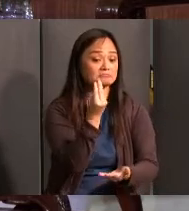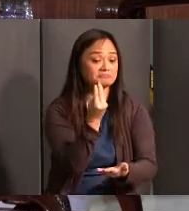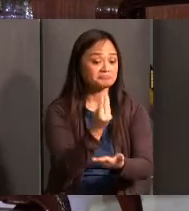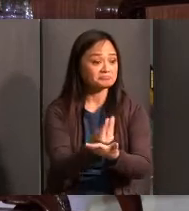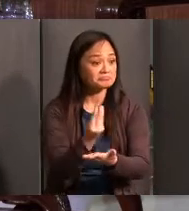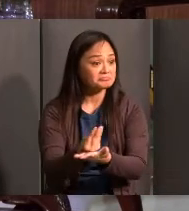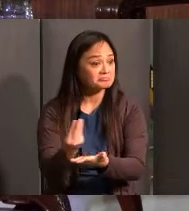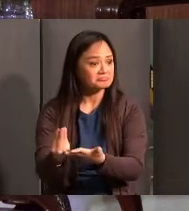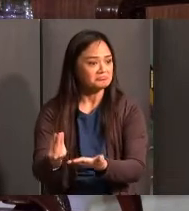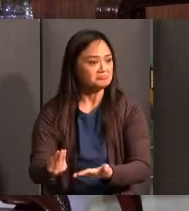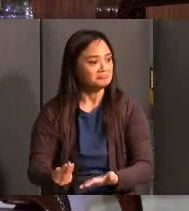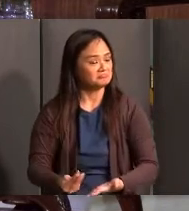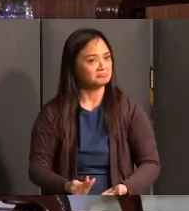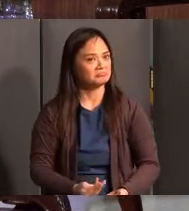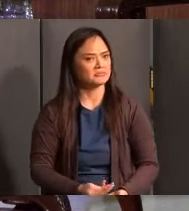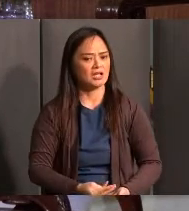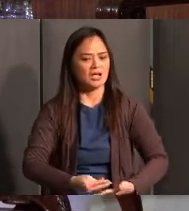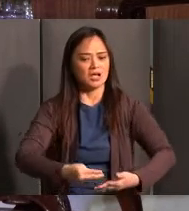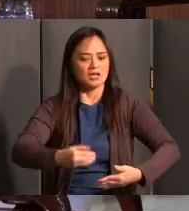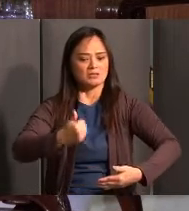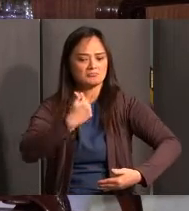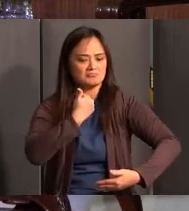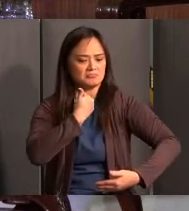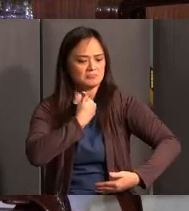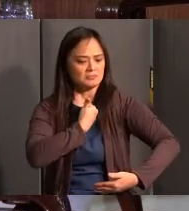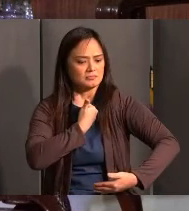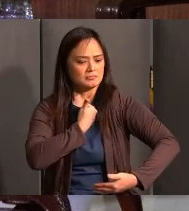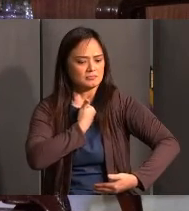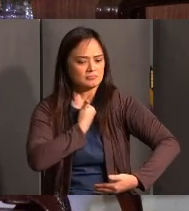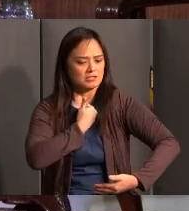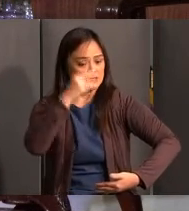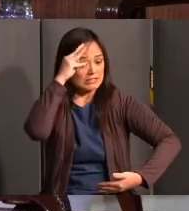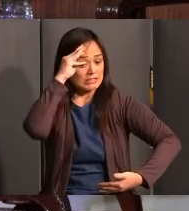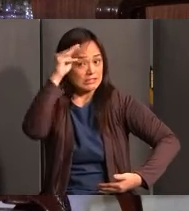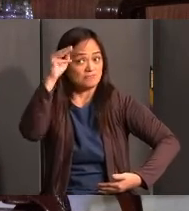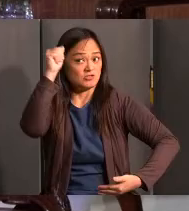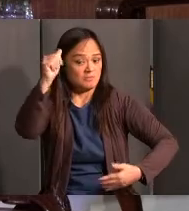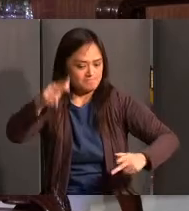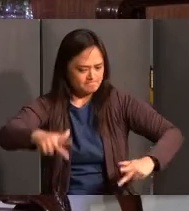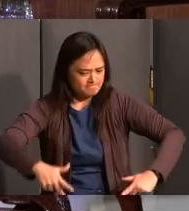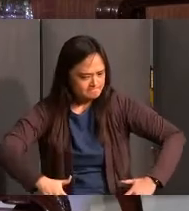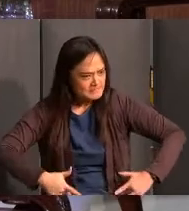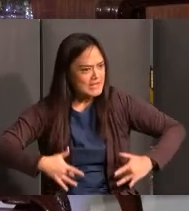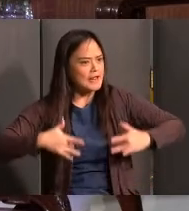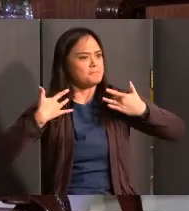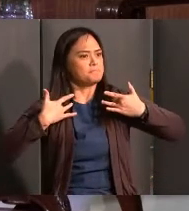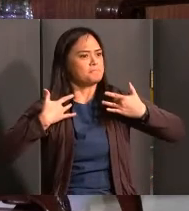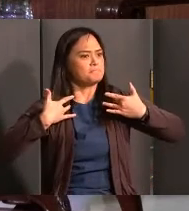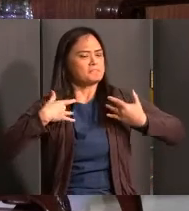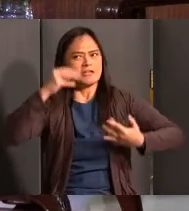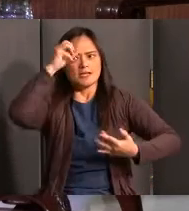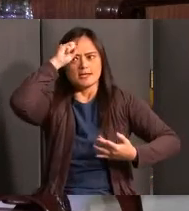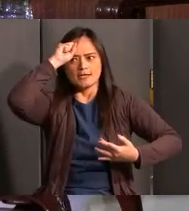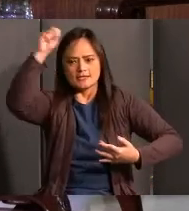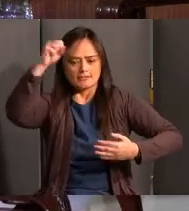yung kanyang pinakabuhay, yung kanyang dugo. Nakikinig ba kayo?